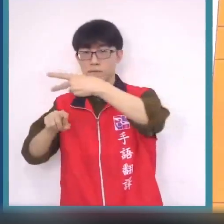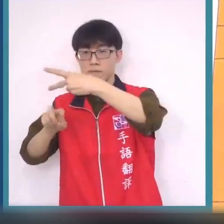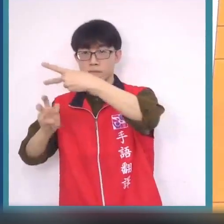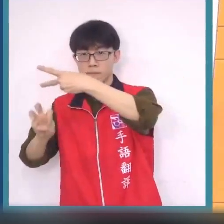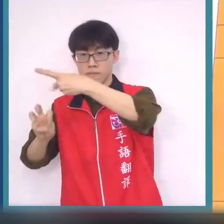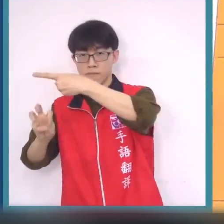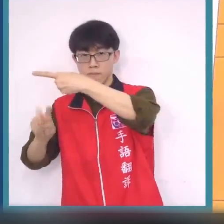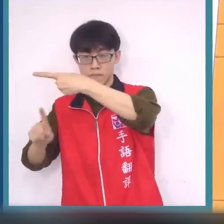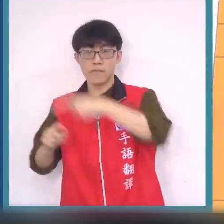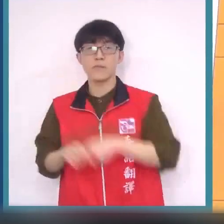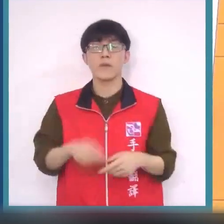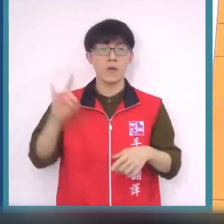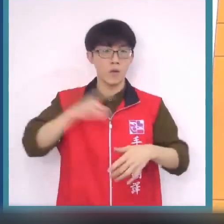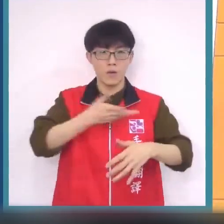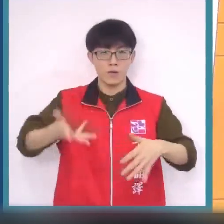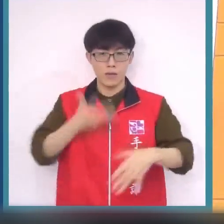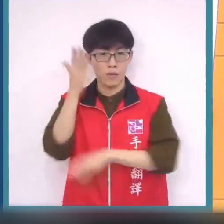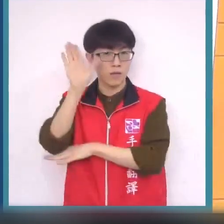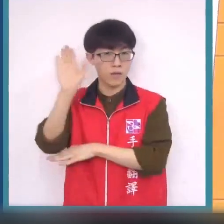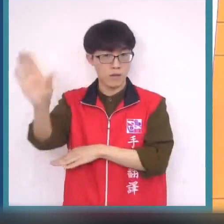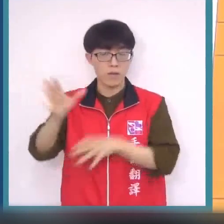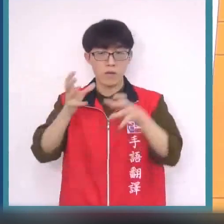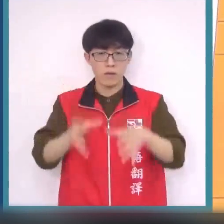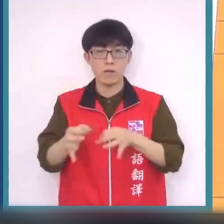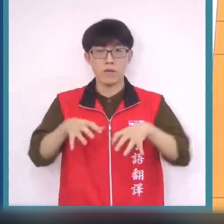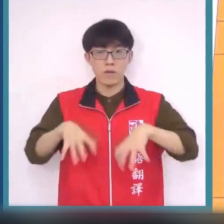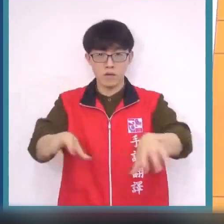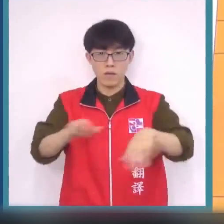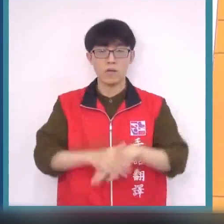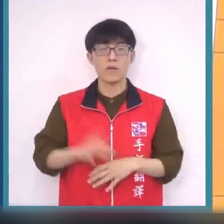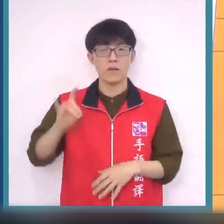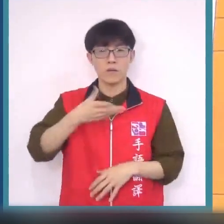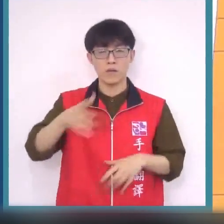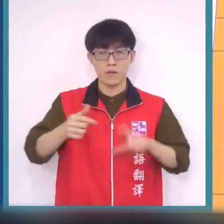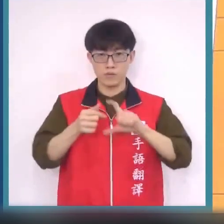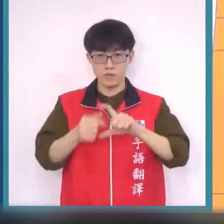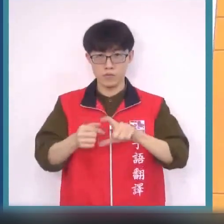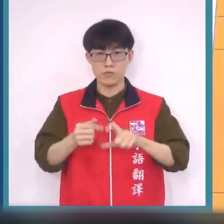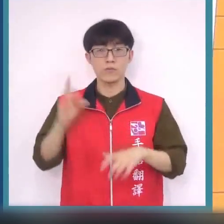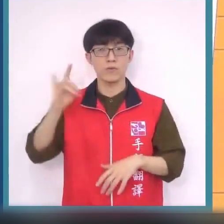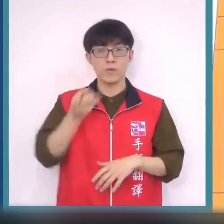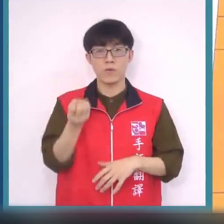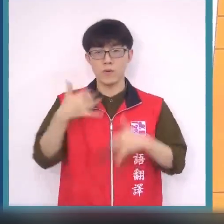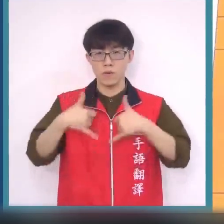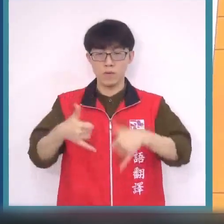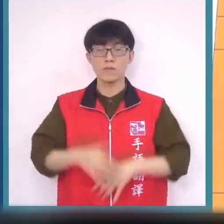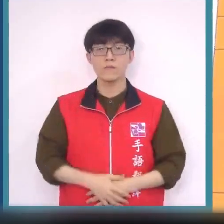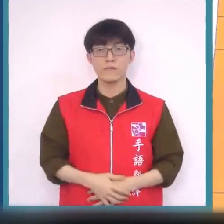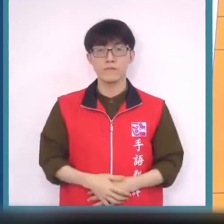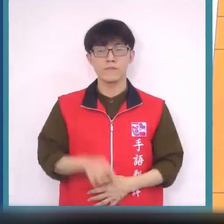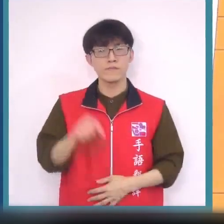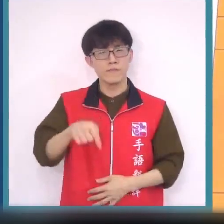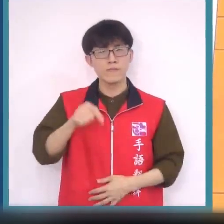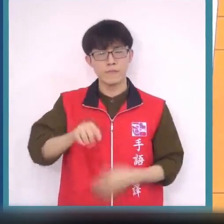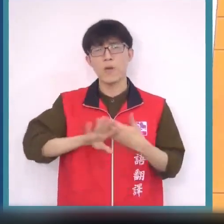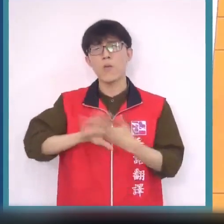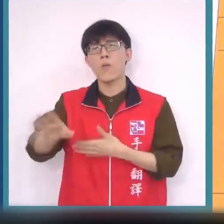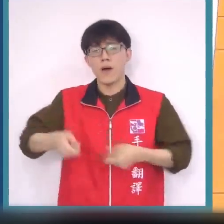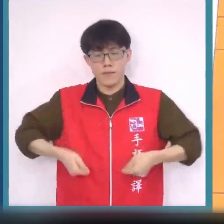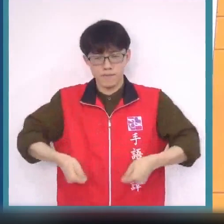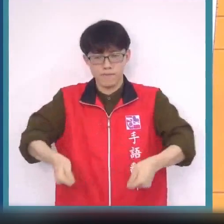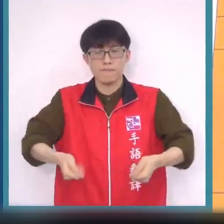1月27号到1月31号，龙潭公有零售市场，龙潭区龙华路35至3号。那它是这个外摊，在这